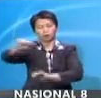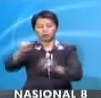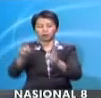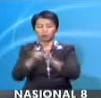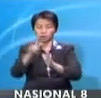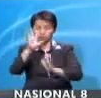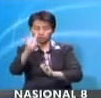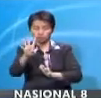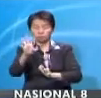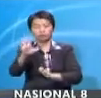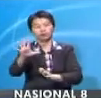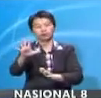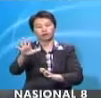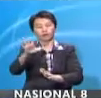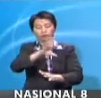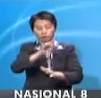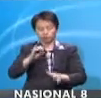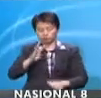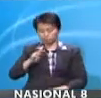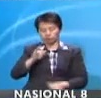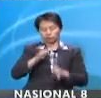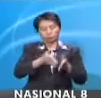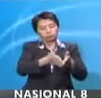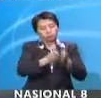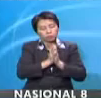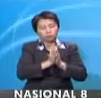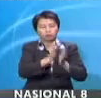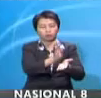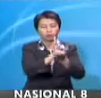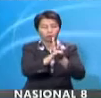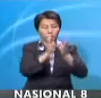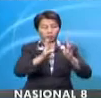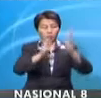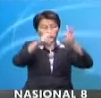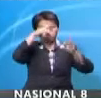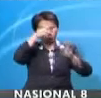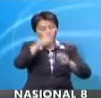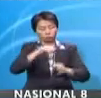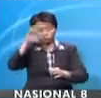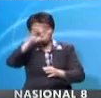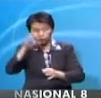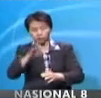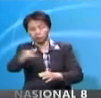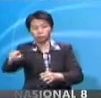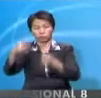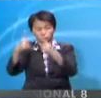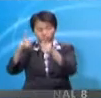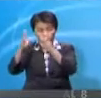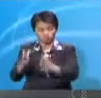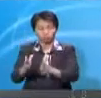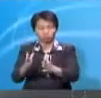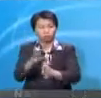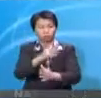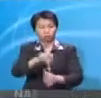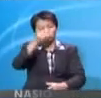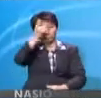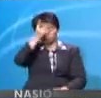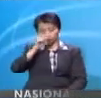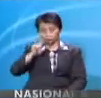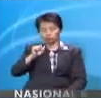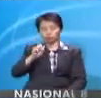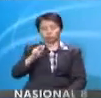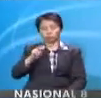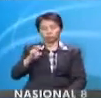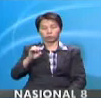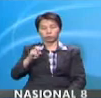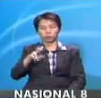ke-5. Berikutan itu, MIC meminta bantuan Wisma Putra untuk mengesan ke semua mereka. Menurut Senator Dato' S.A.